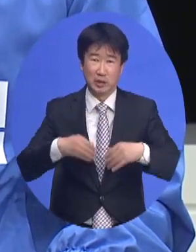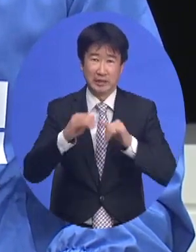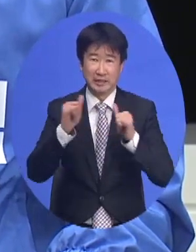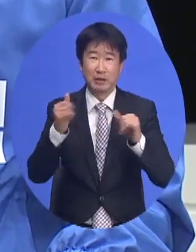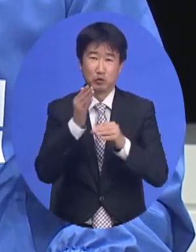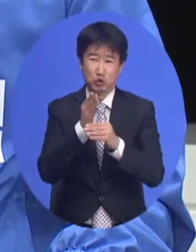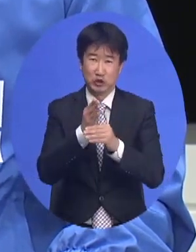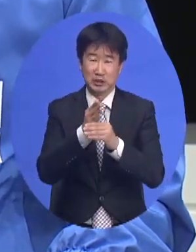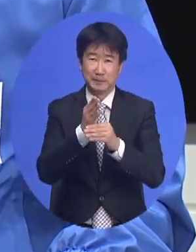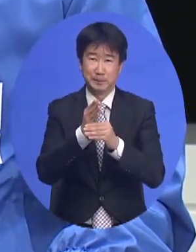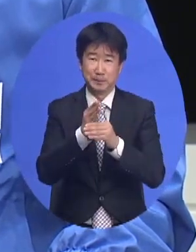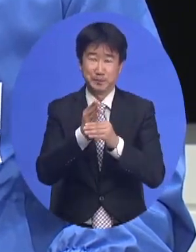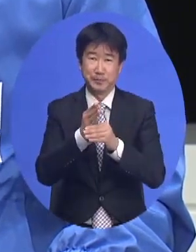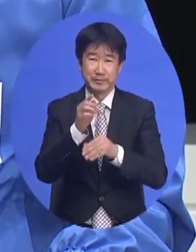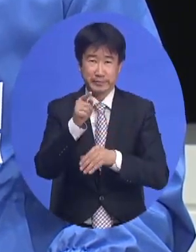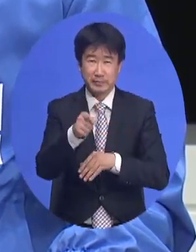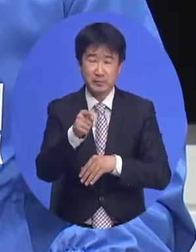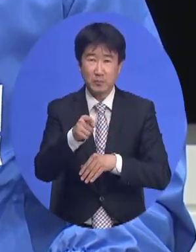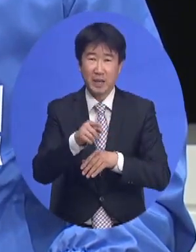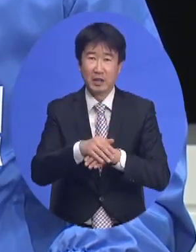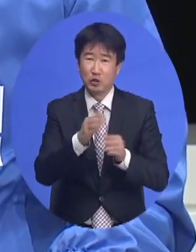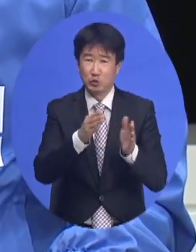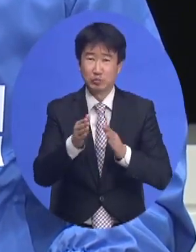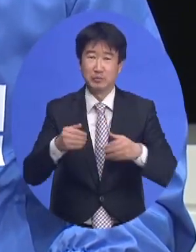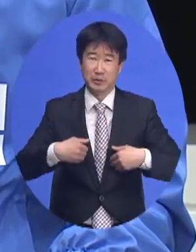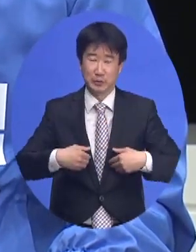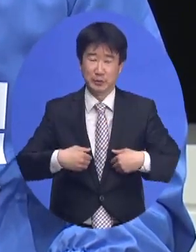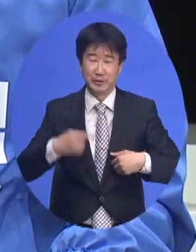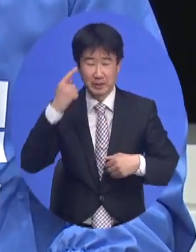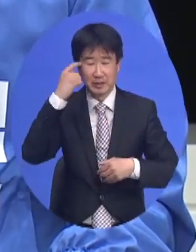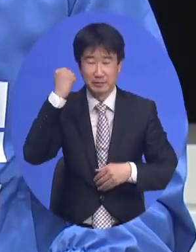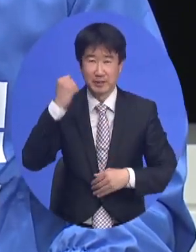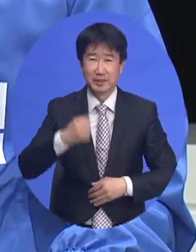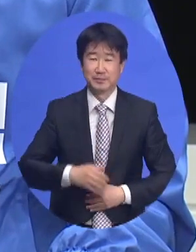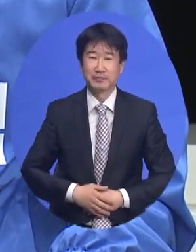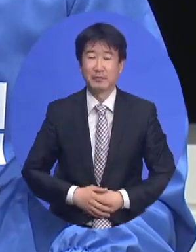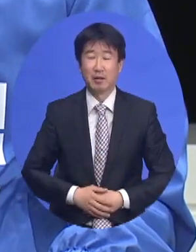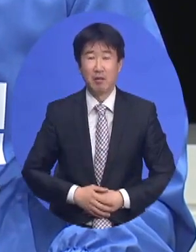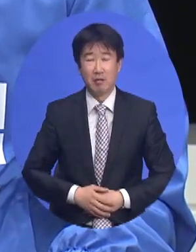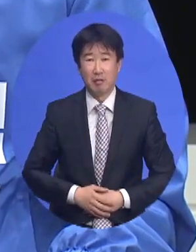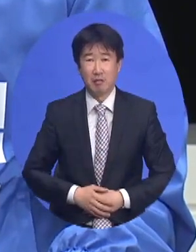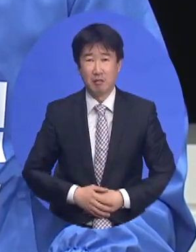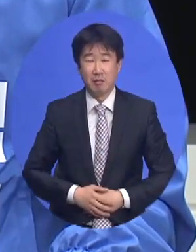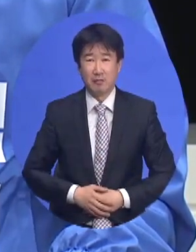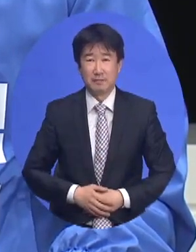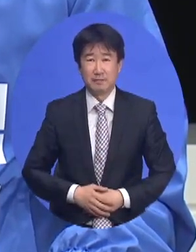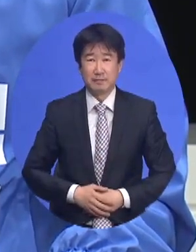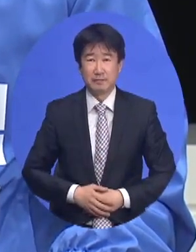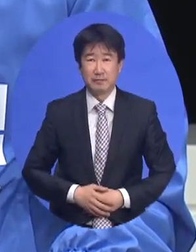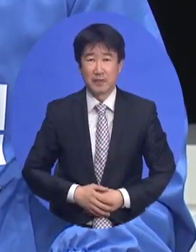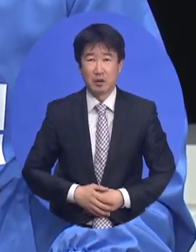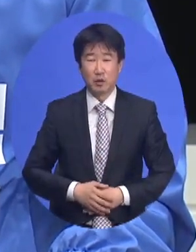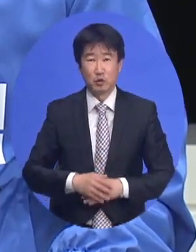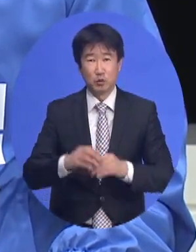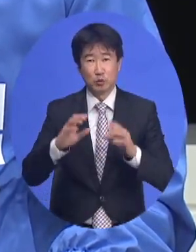중심으로 그것이 준비되어야 된다고 봅니다. 이를테면